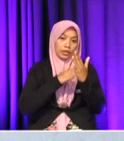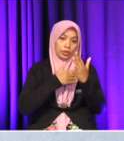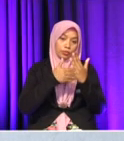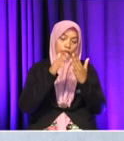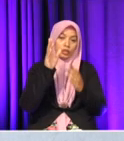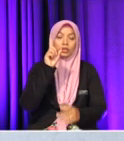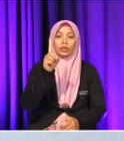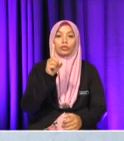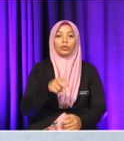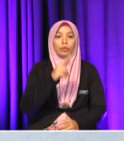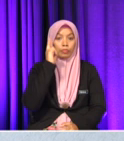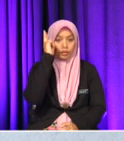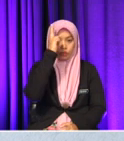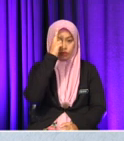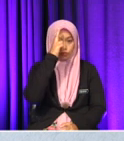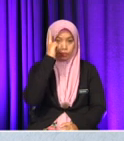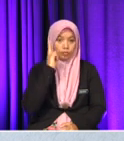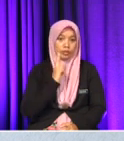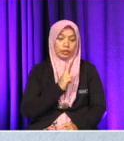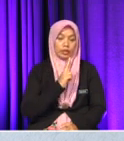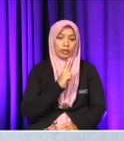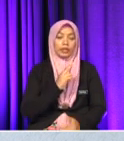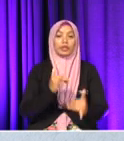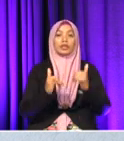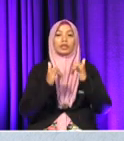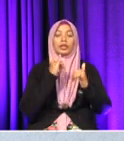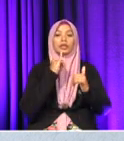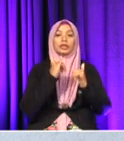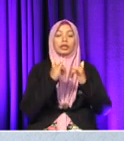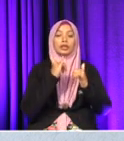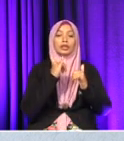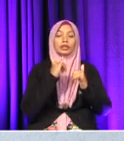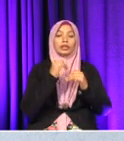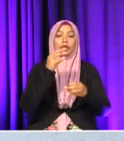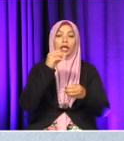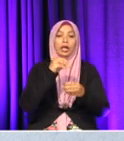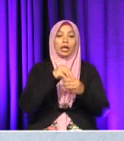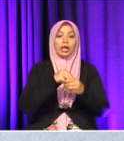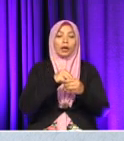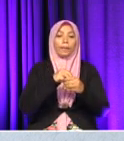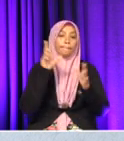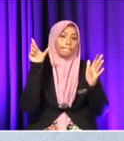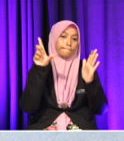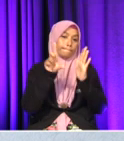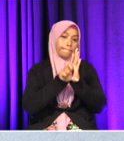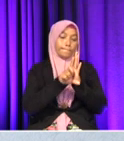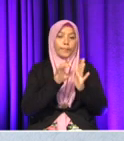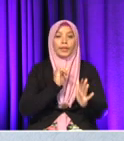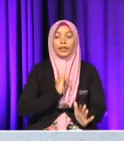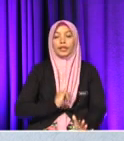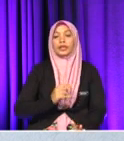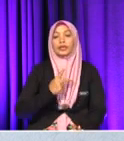sebahagian pernyataan-pernyataan kepentingan logo dalam identitas Berdasarkan pernyataan